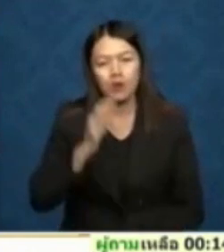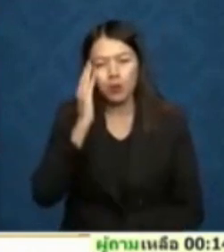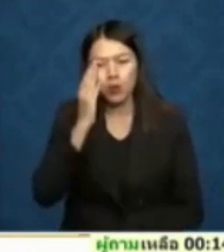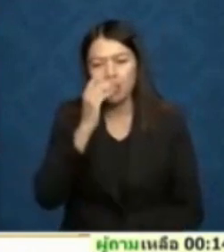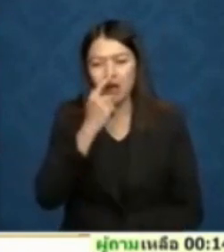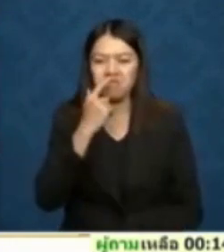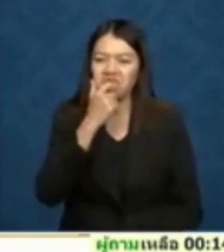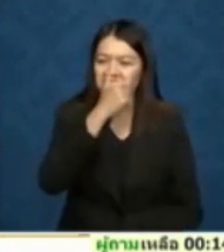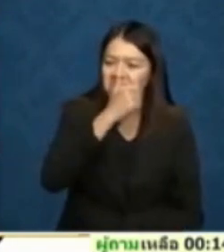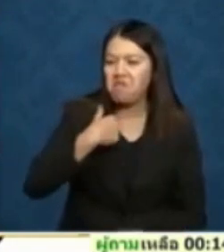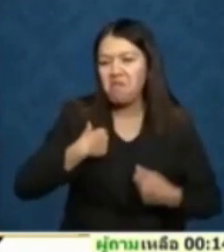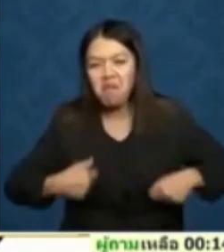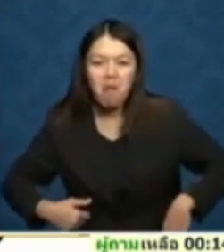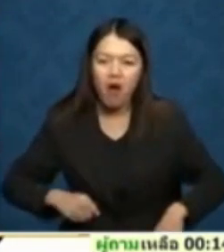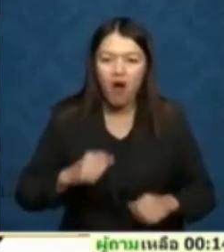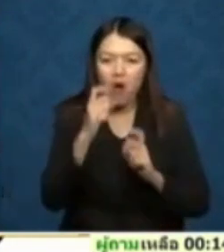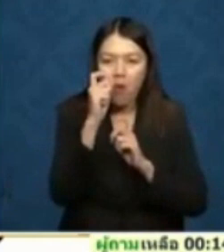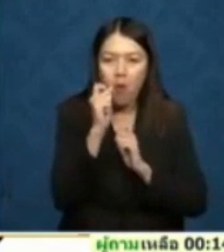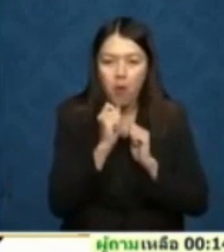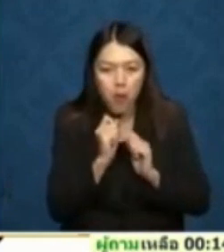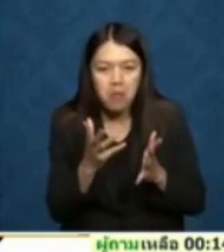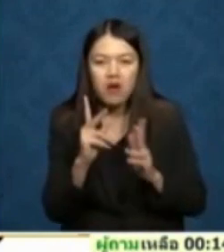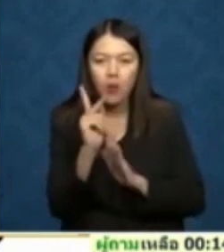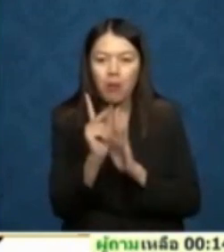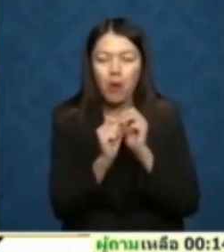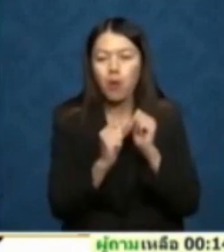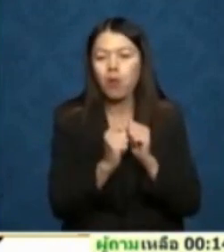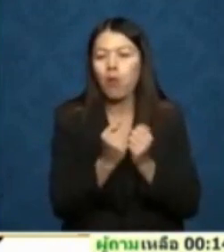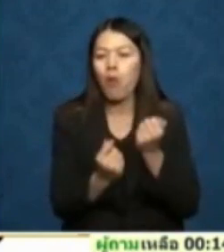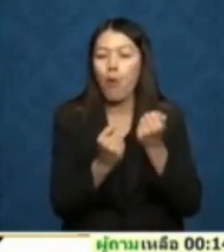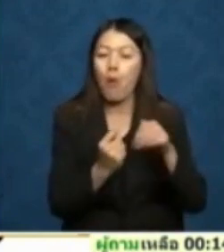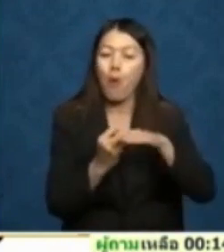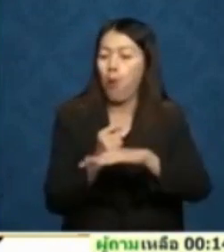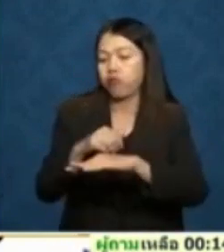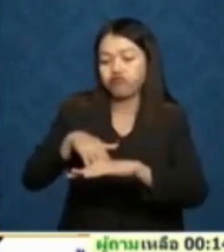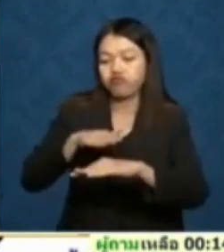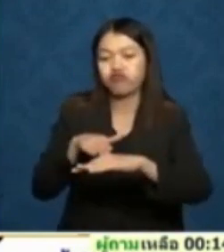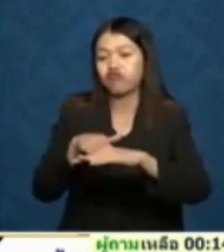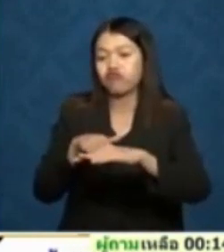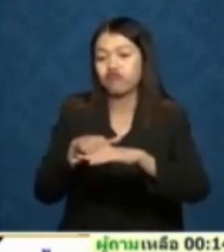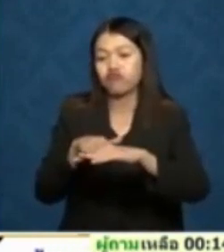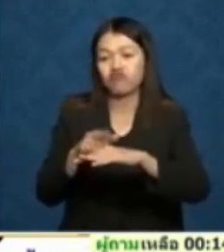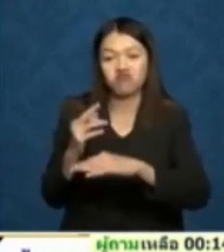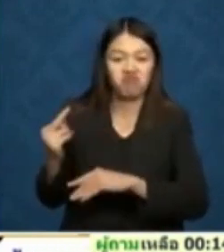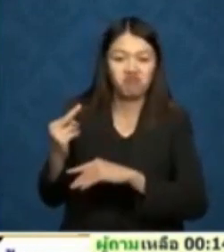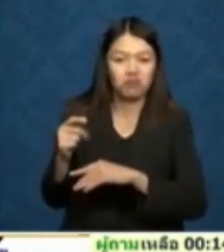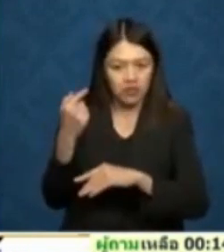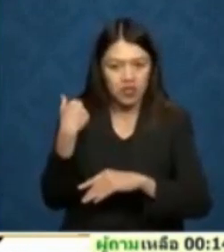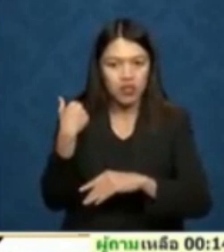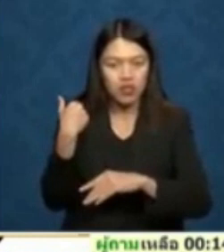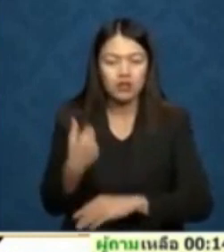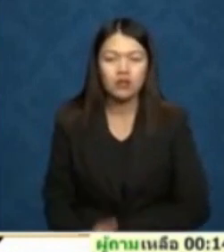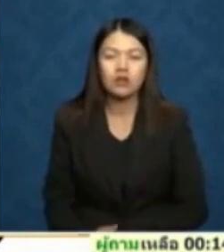กลางไม่เกรงกลัวต่อกฎหมายใดๆเช่นการขับรถขวางรถฉุกเฉินและชูนิ้วกลางใส่คนขับรถพร้อมแจ้งความ